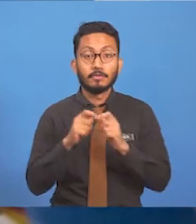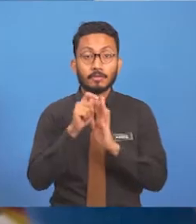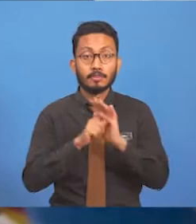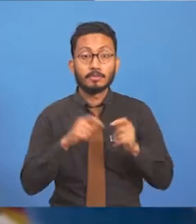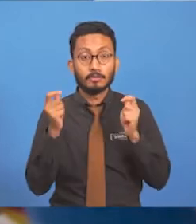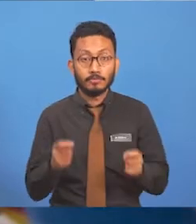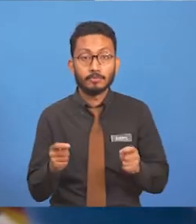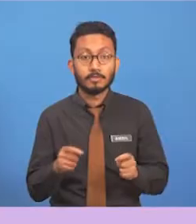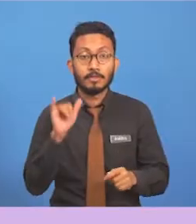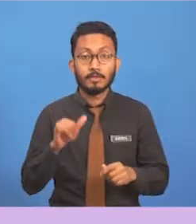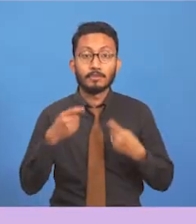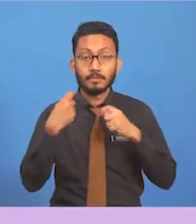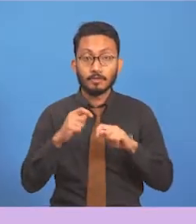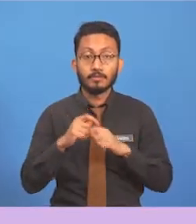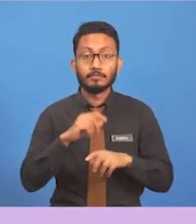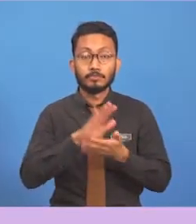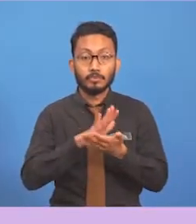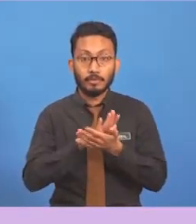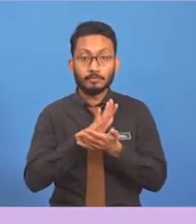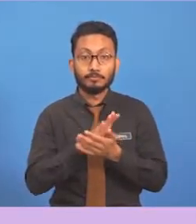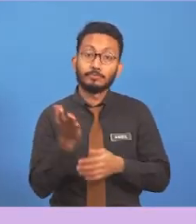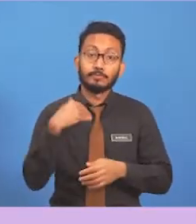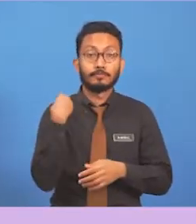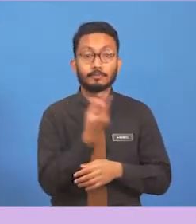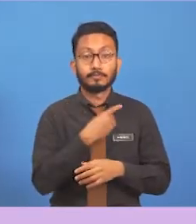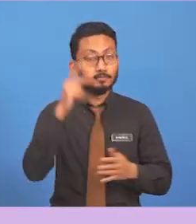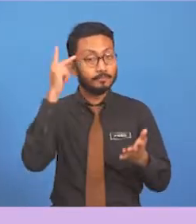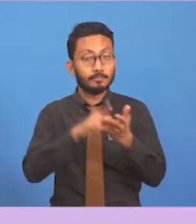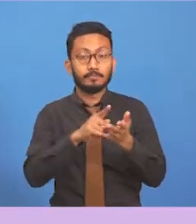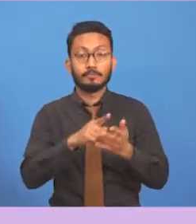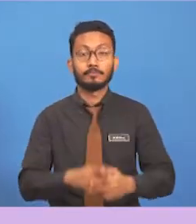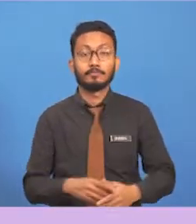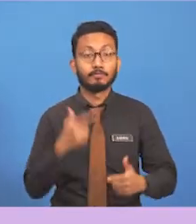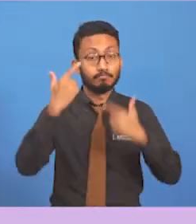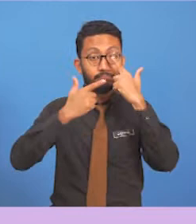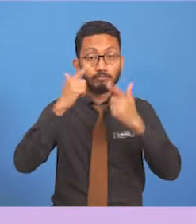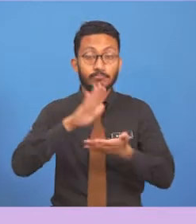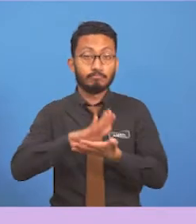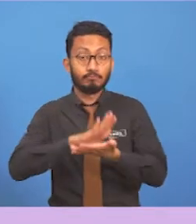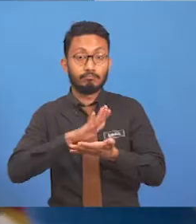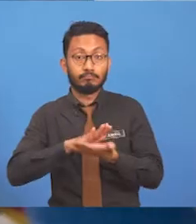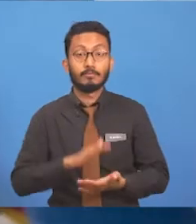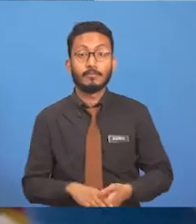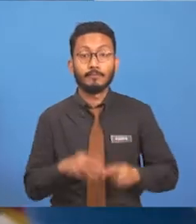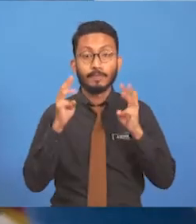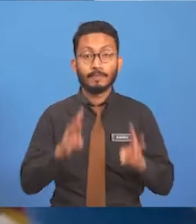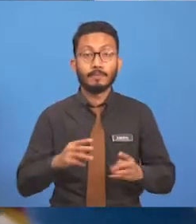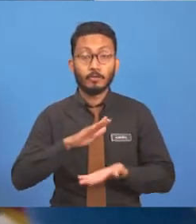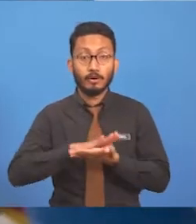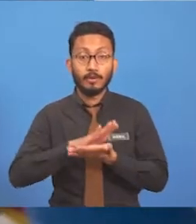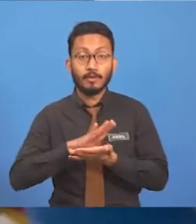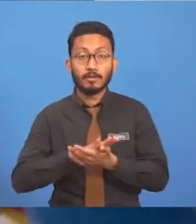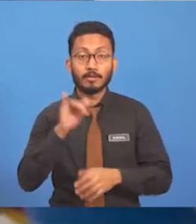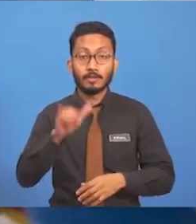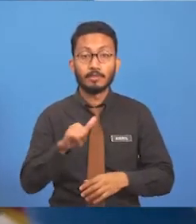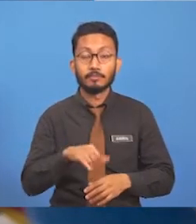John kita mengenali warga sekolah dan pengawas sekolah Siapakah warga sekolah dan pengawas sekolah ya hore hore